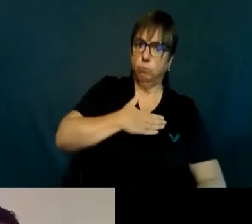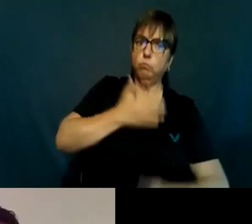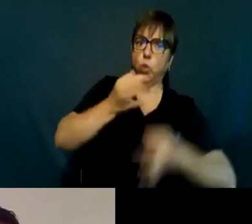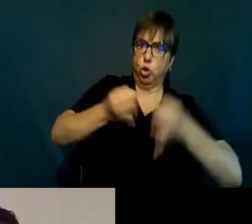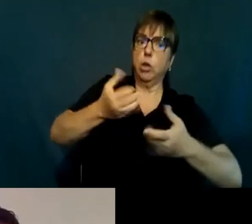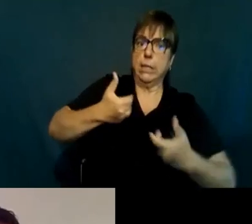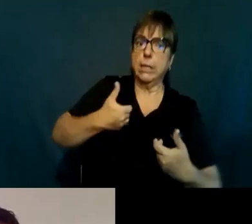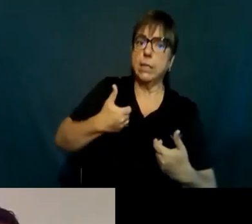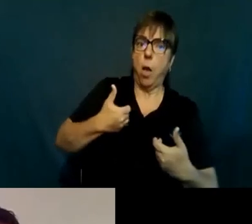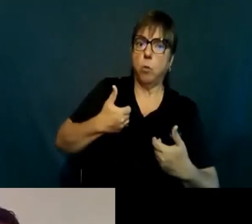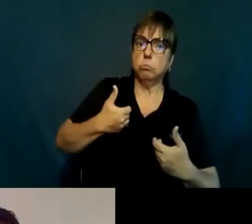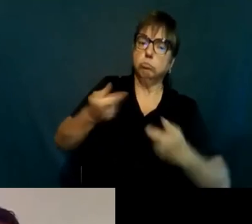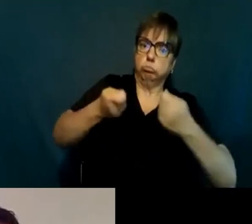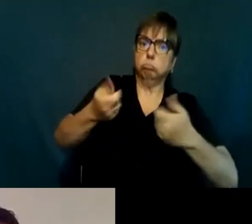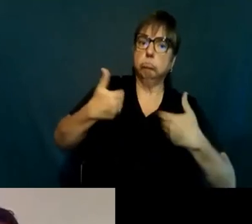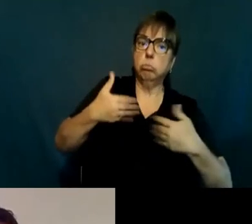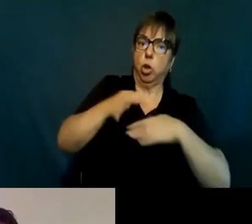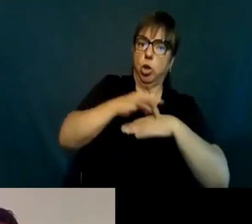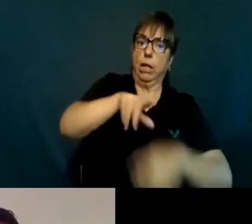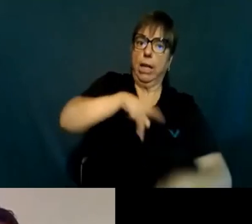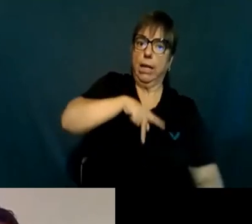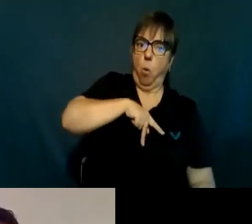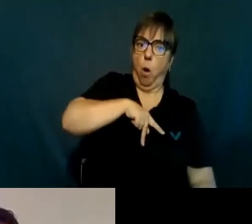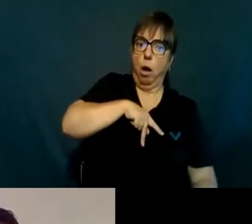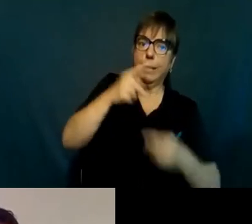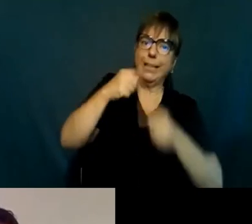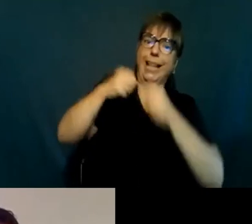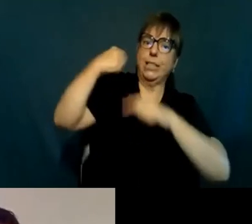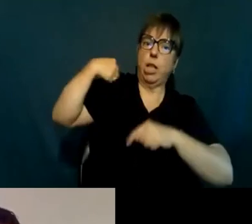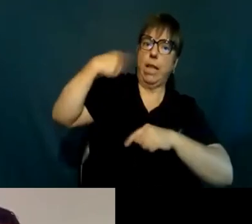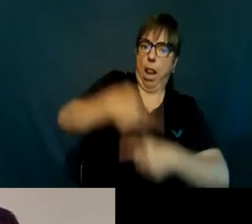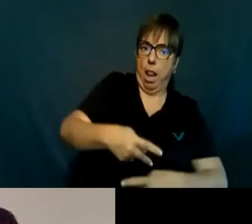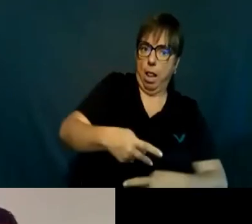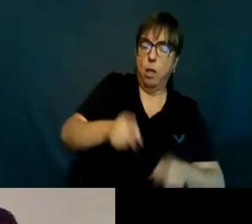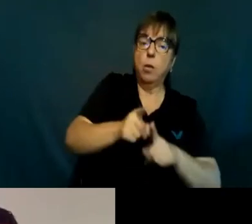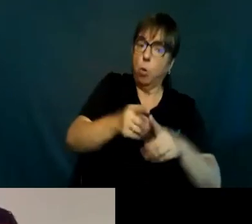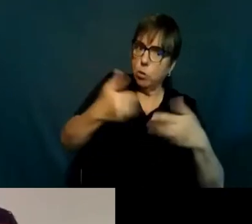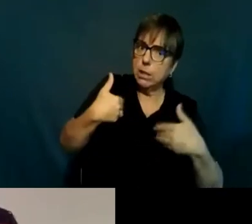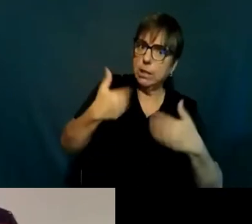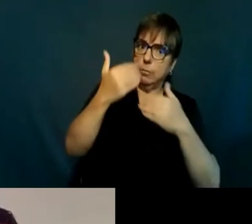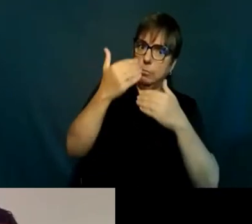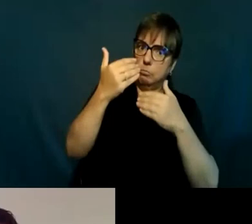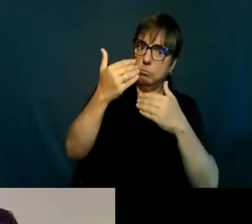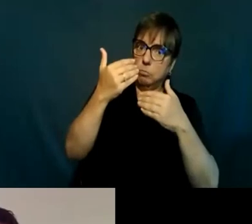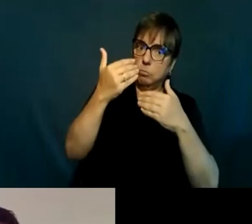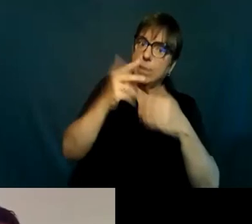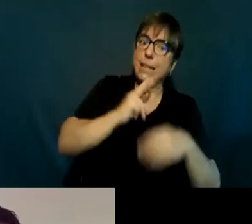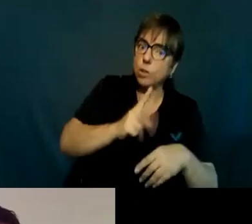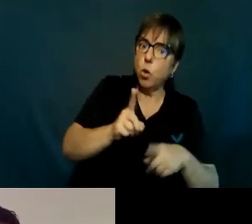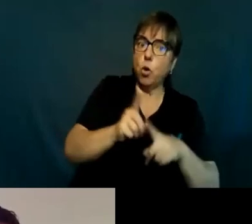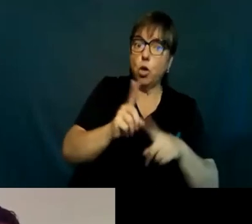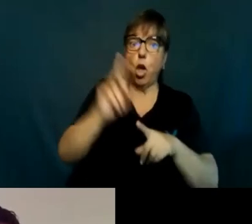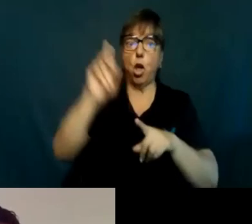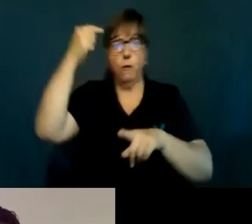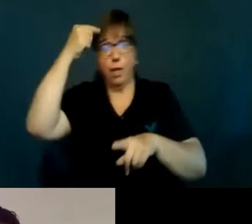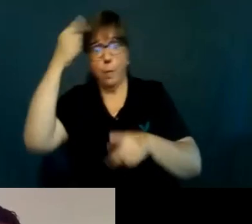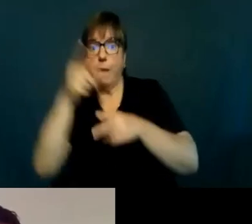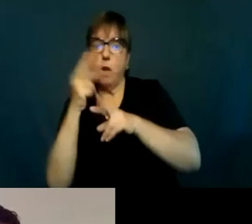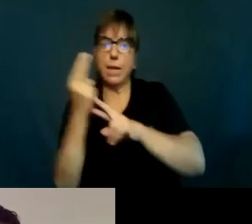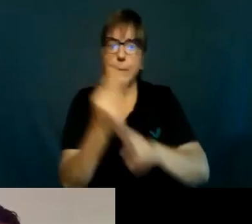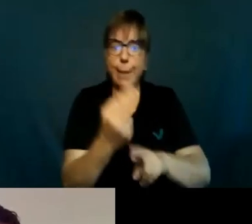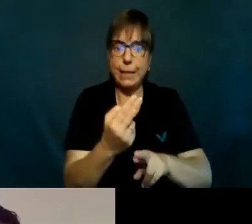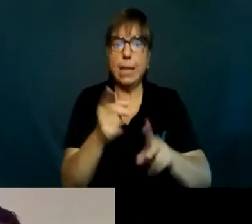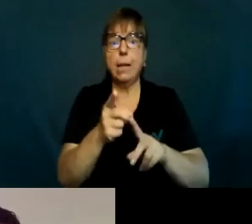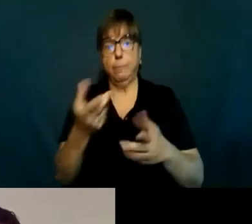juridiques sur leur territoire traditionnel et en assurer le respect tant par l'État que pour les tiers. Et si je peux